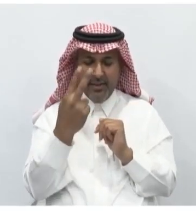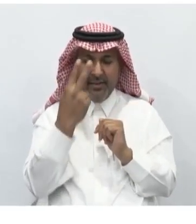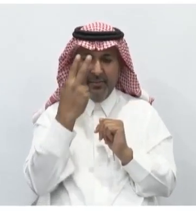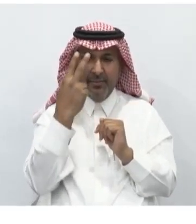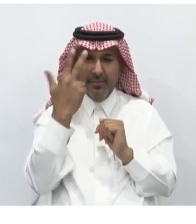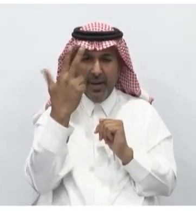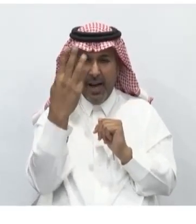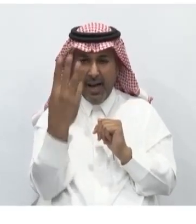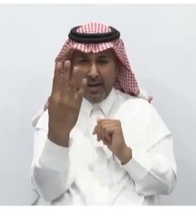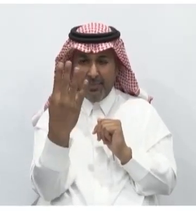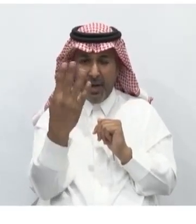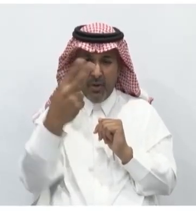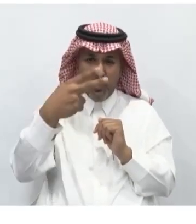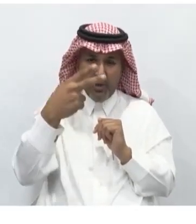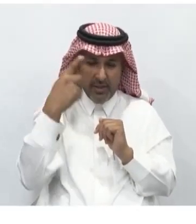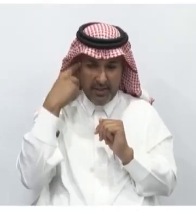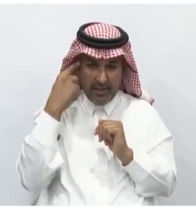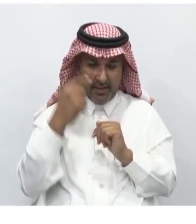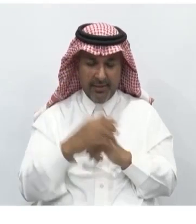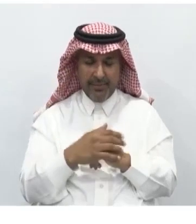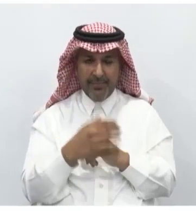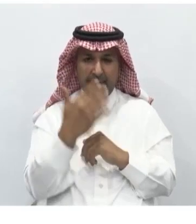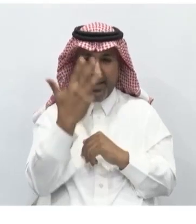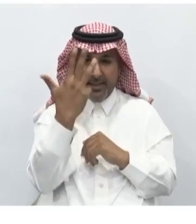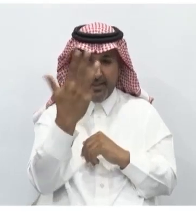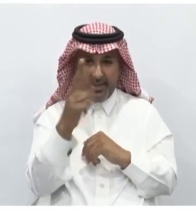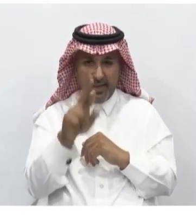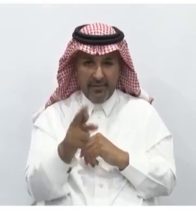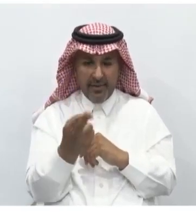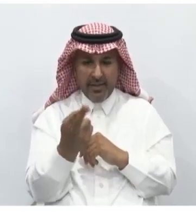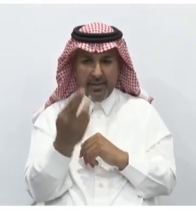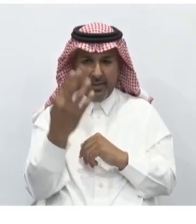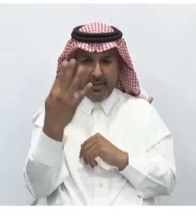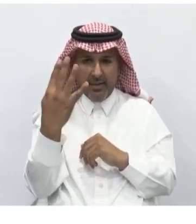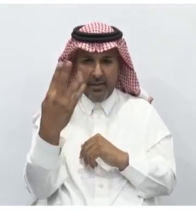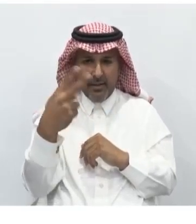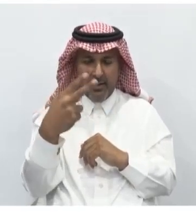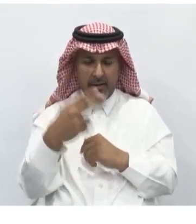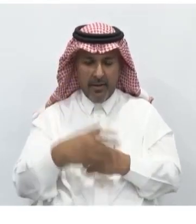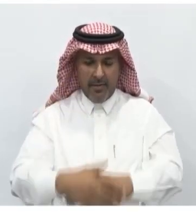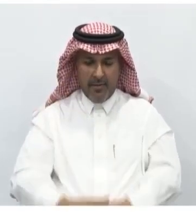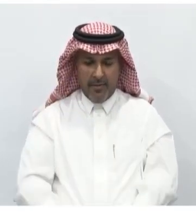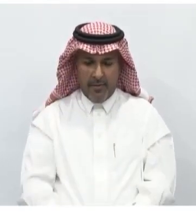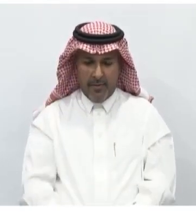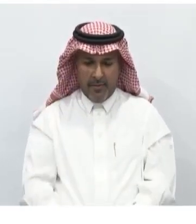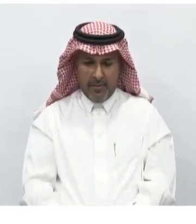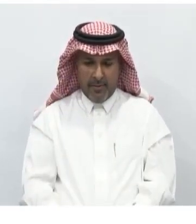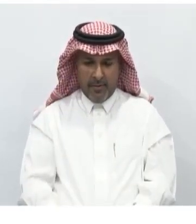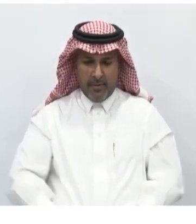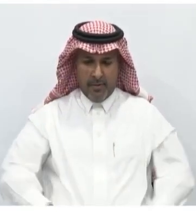الناتج بعد الضرب 9.24 غرام من كلوريد الكوبلت.